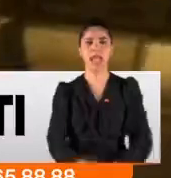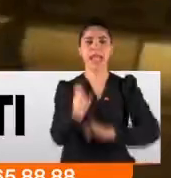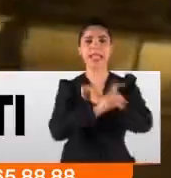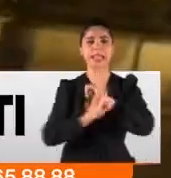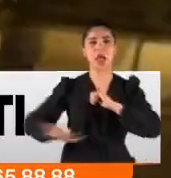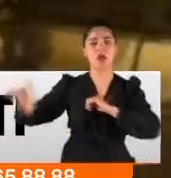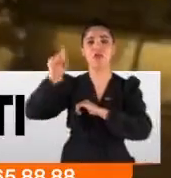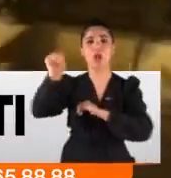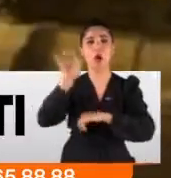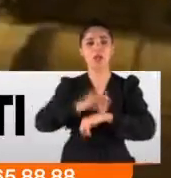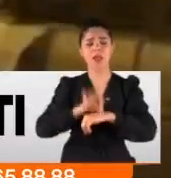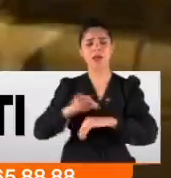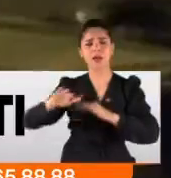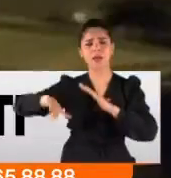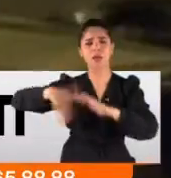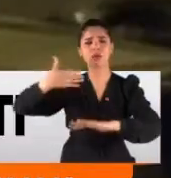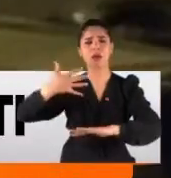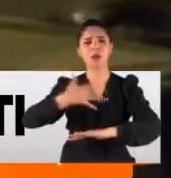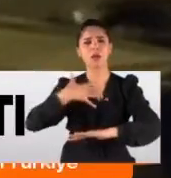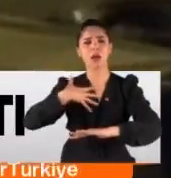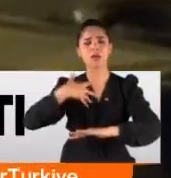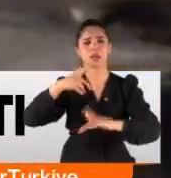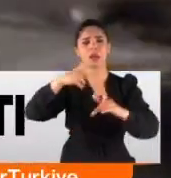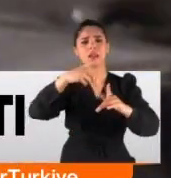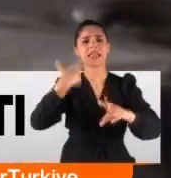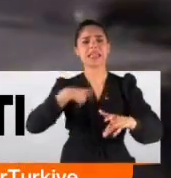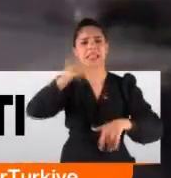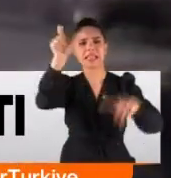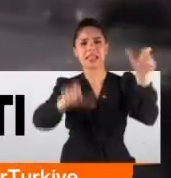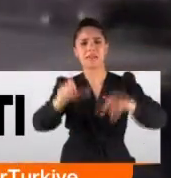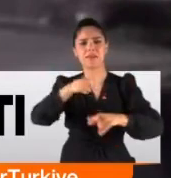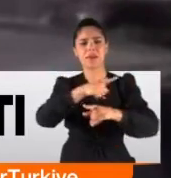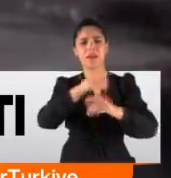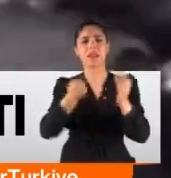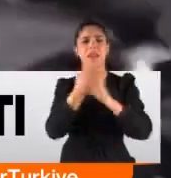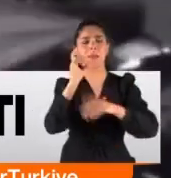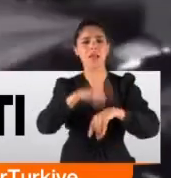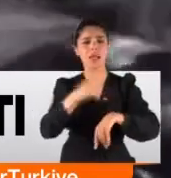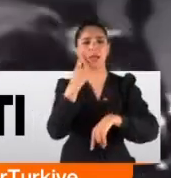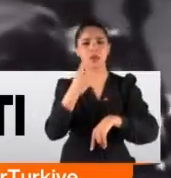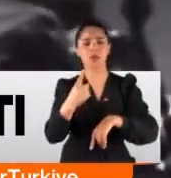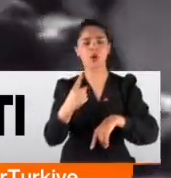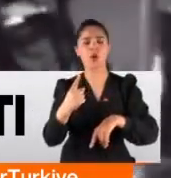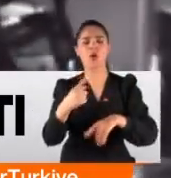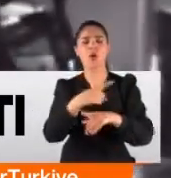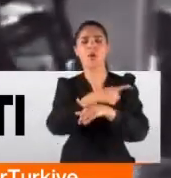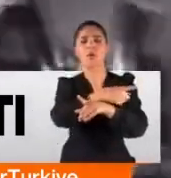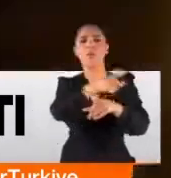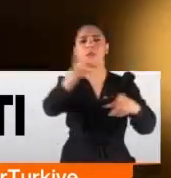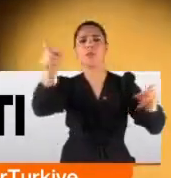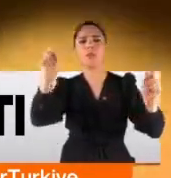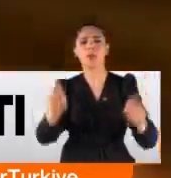Teröristler o andan itibaren gözlerini kırpmadan namluyu sivillere doğrulttu ve sabahın ilk ışıklarına kadar ölüm